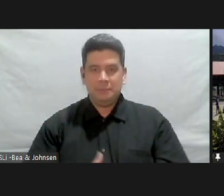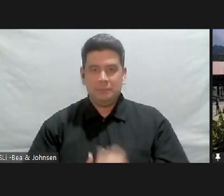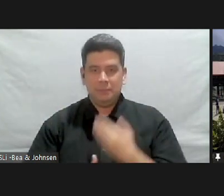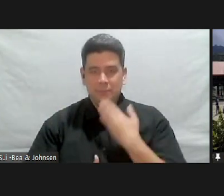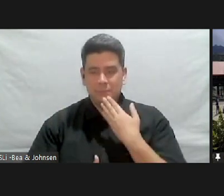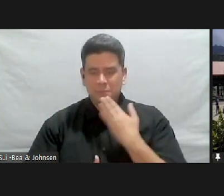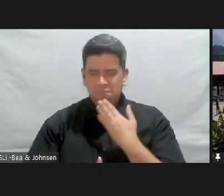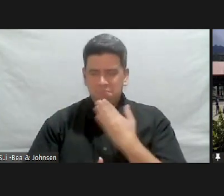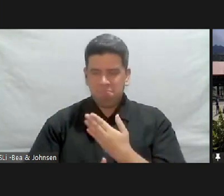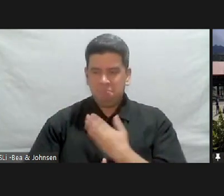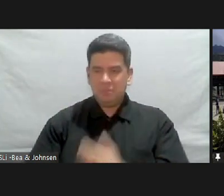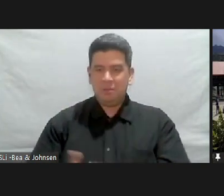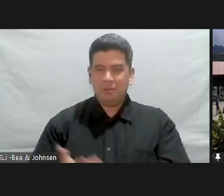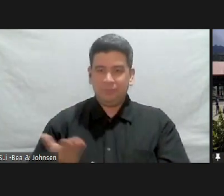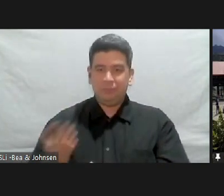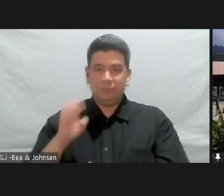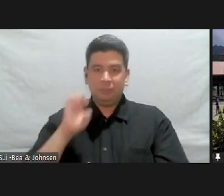no? Yung